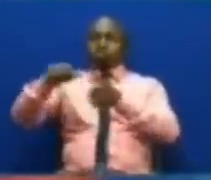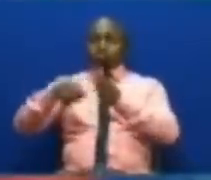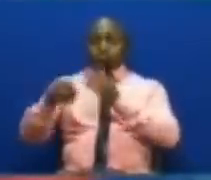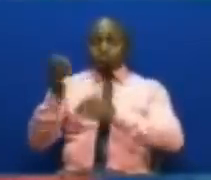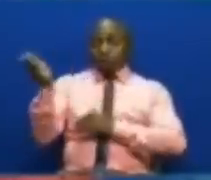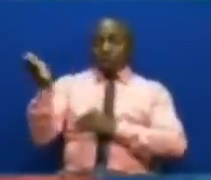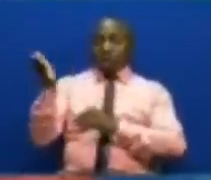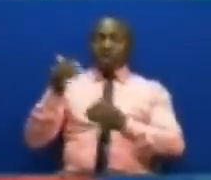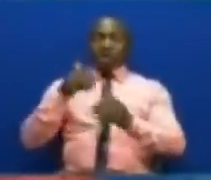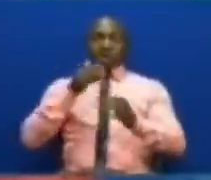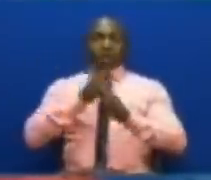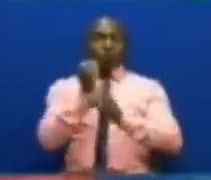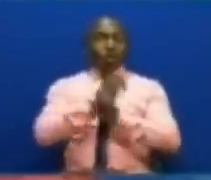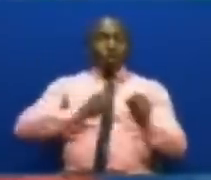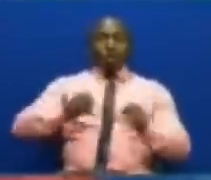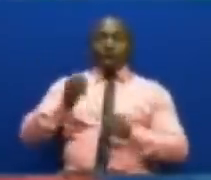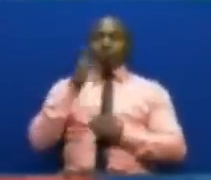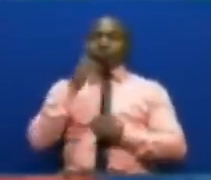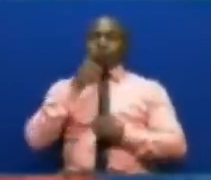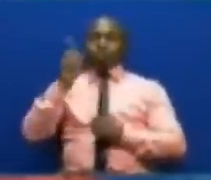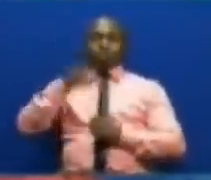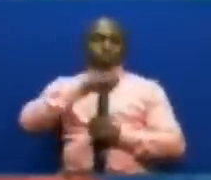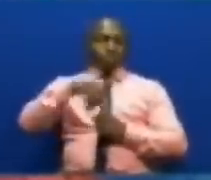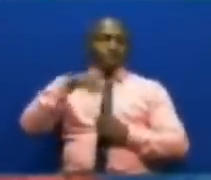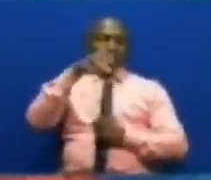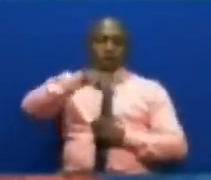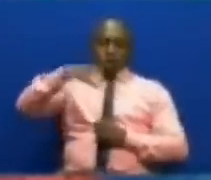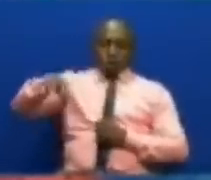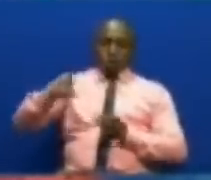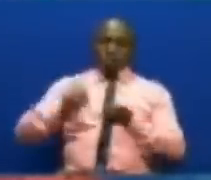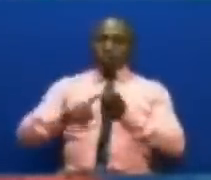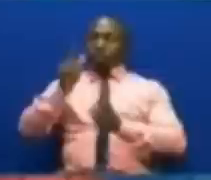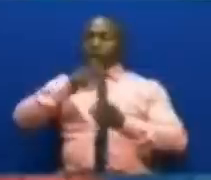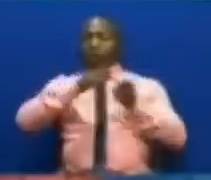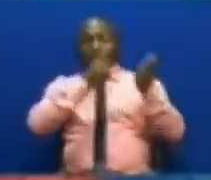soko. Wakulima hao wamesema msimu uliopita wa mwaka